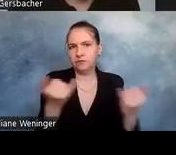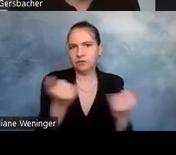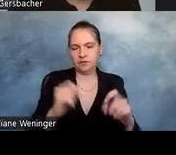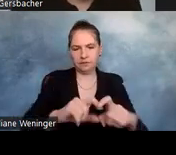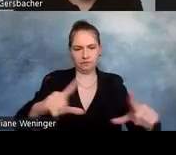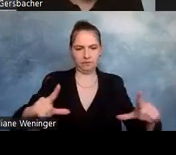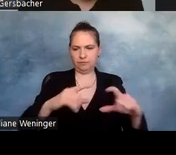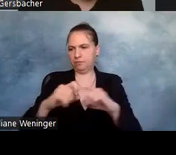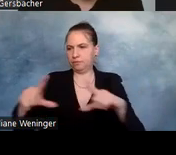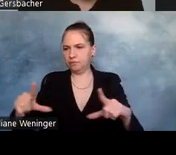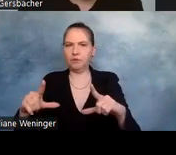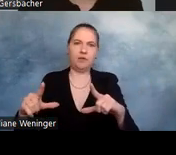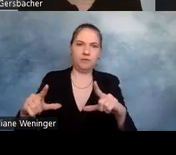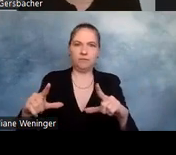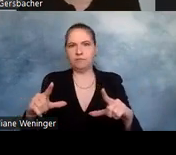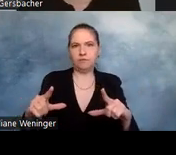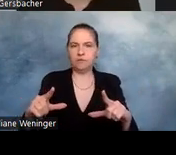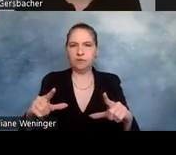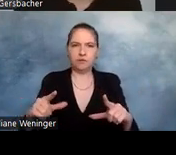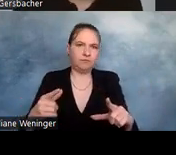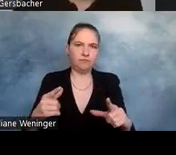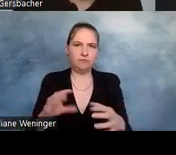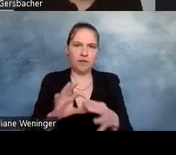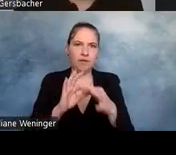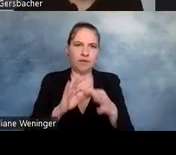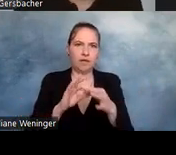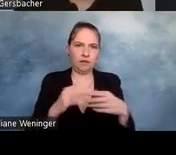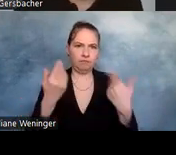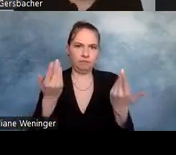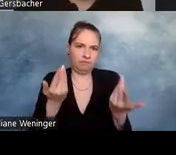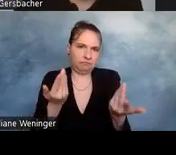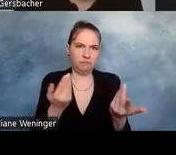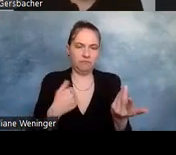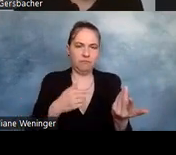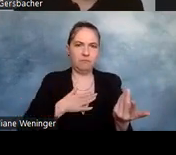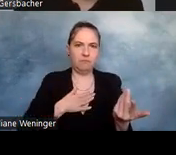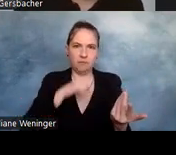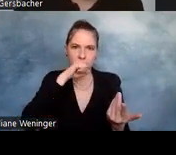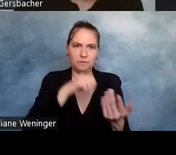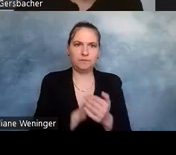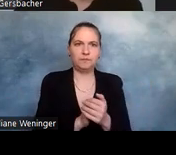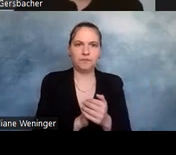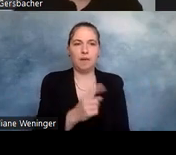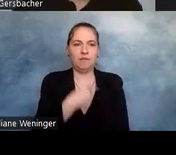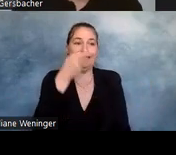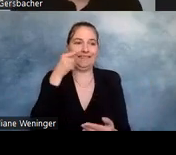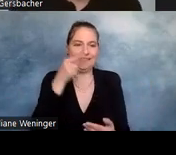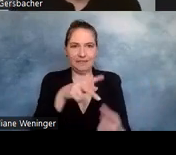so. Wie gesagt, empfehlen tun wir da oder verwenden auch, tun wir den Site Improve Accessibility